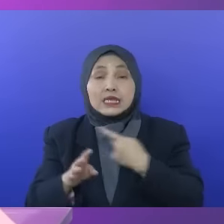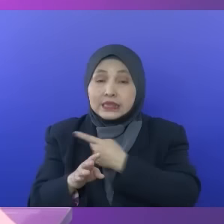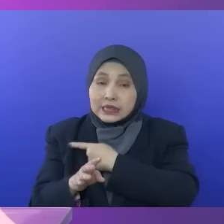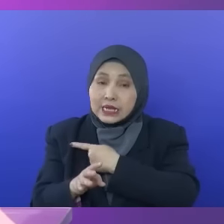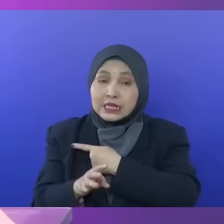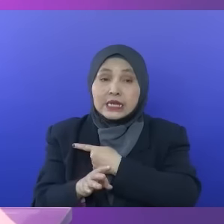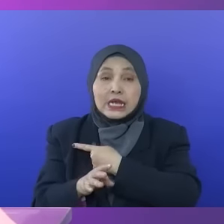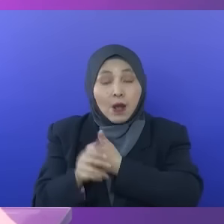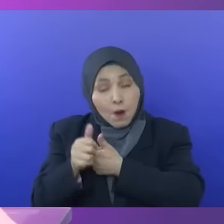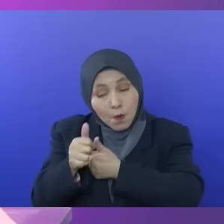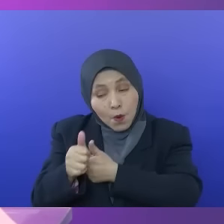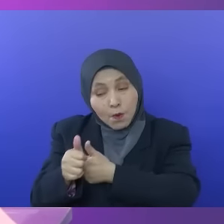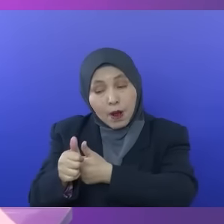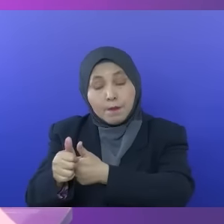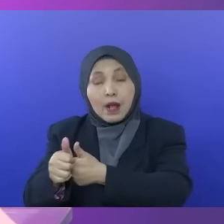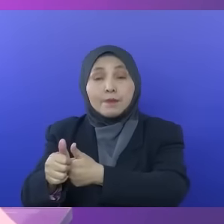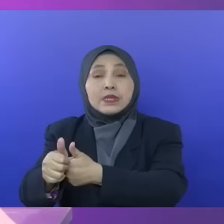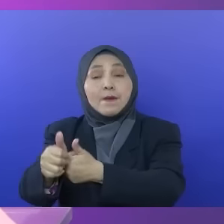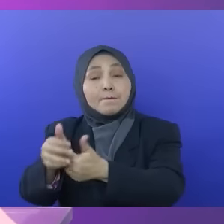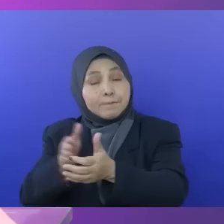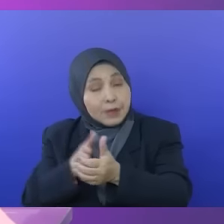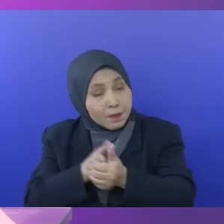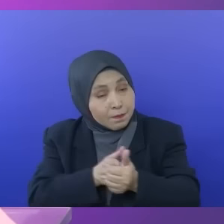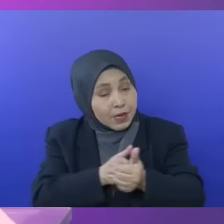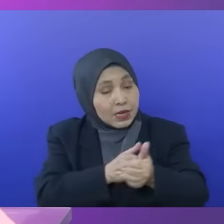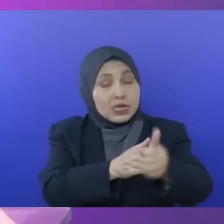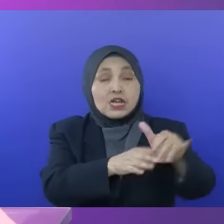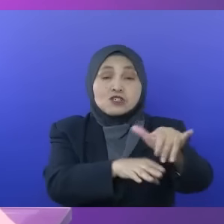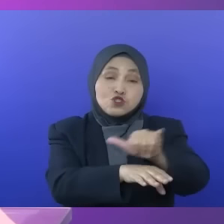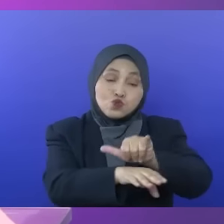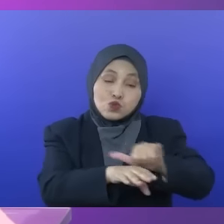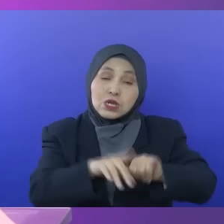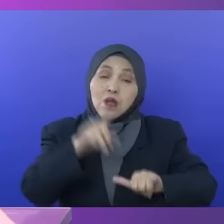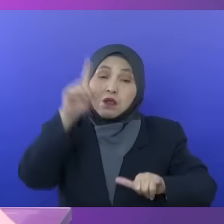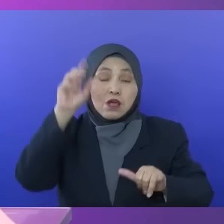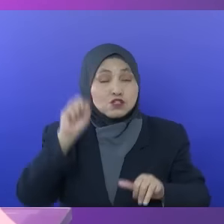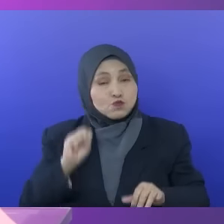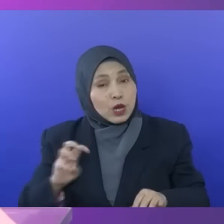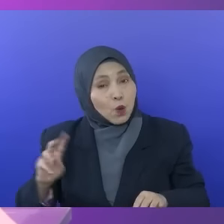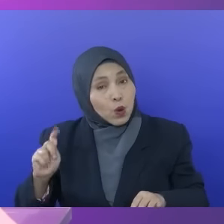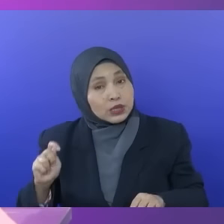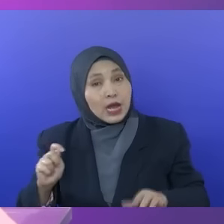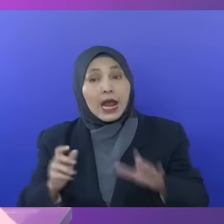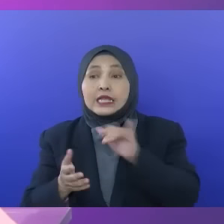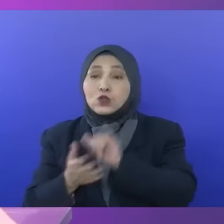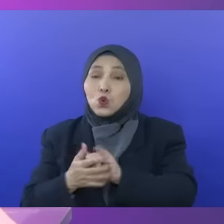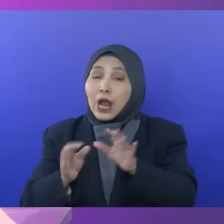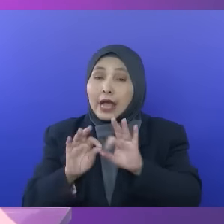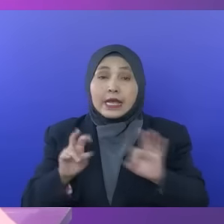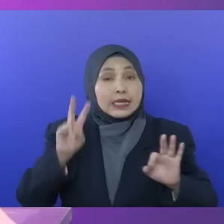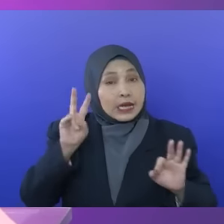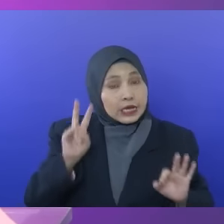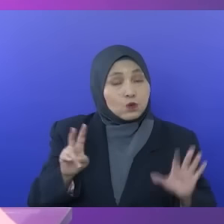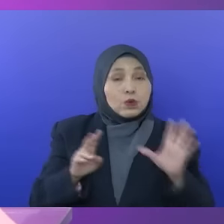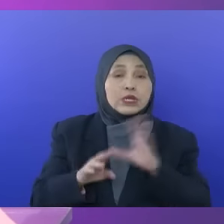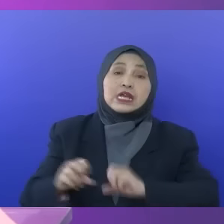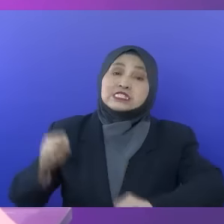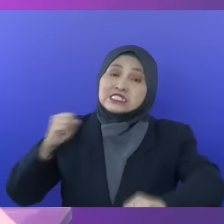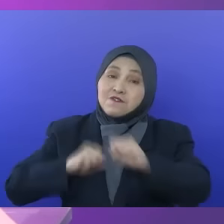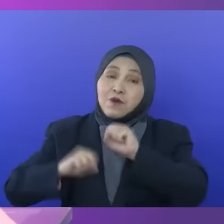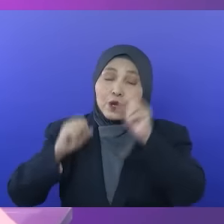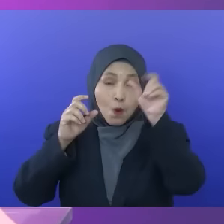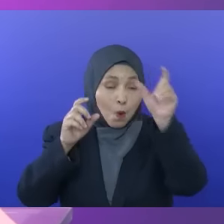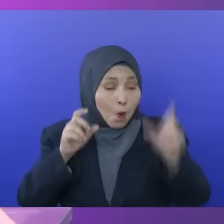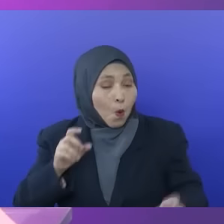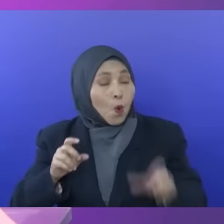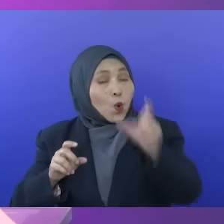diiring sampai kita dipimpin ke surga Allah Subhanahu Wa Ta'ala itulah ayat yang kedua dan sifat orang bertakwa